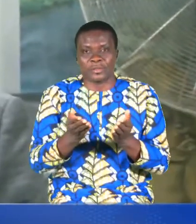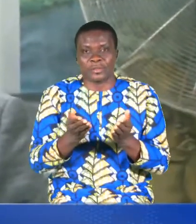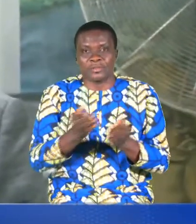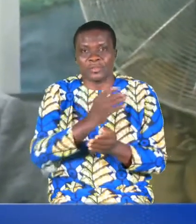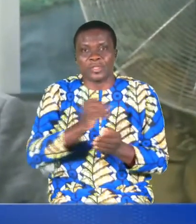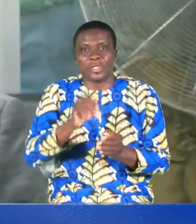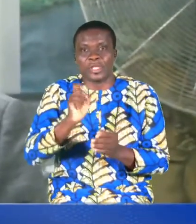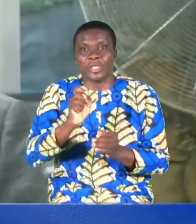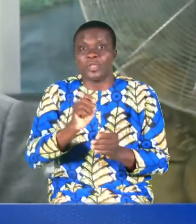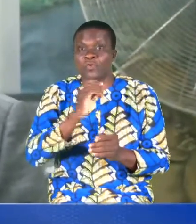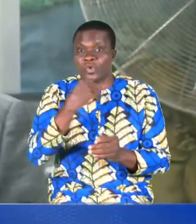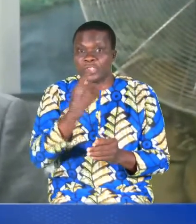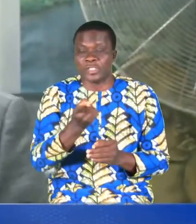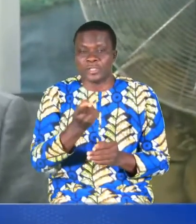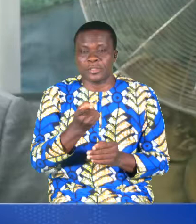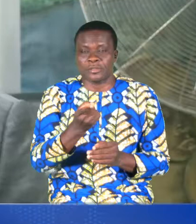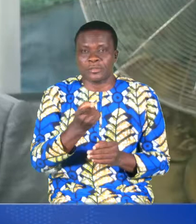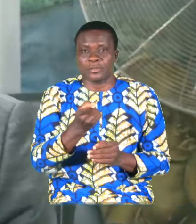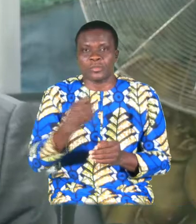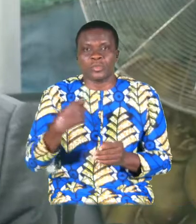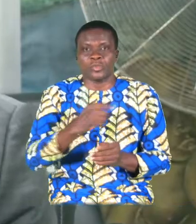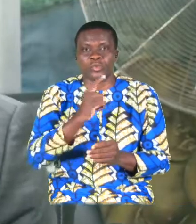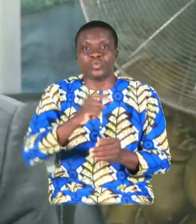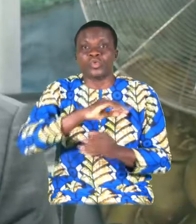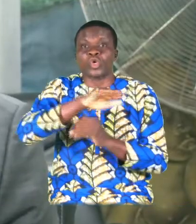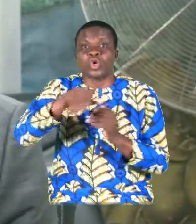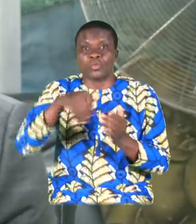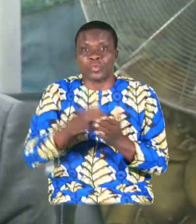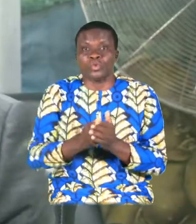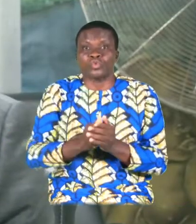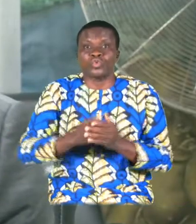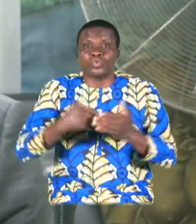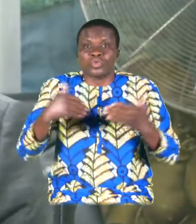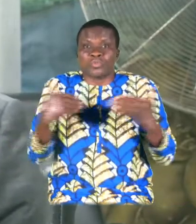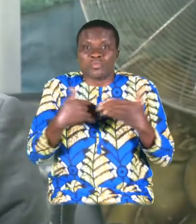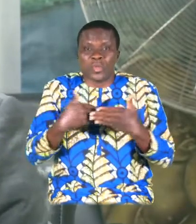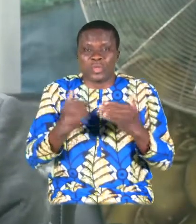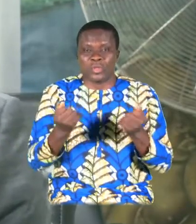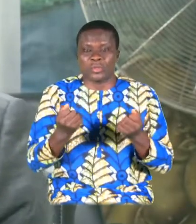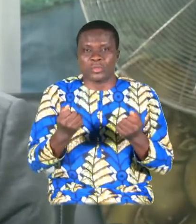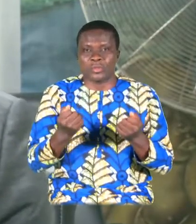Et il faut l'avouer, nous sommes tous inquiets